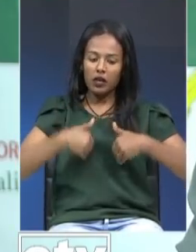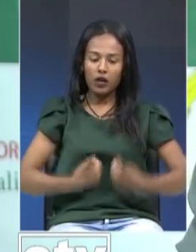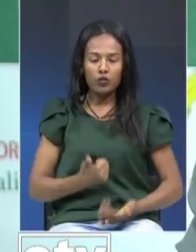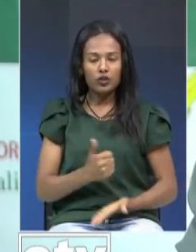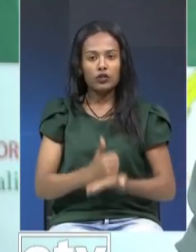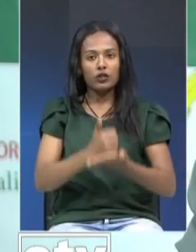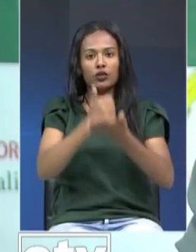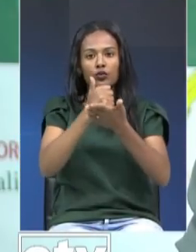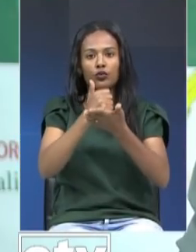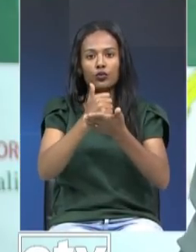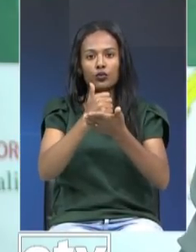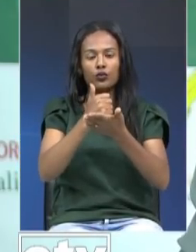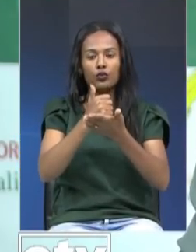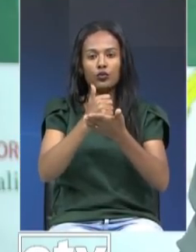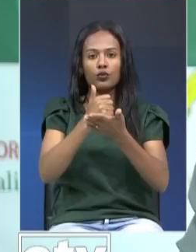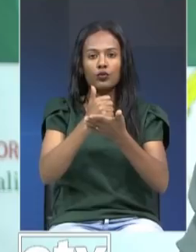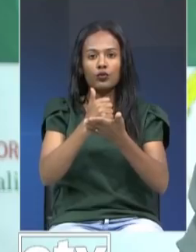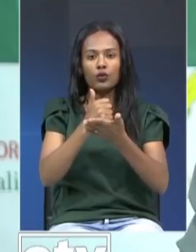እንዲረዱ